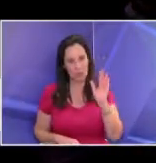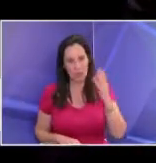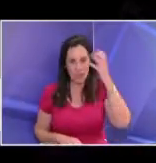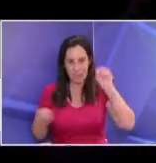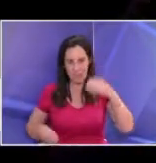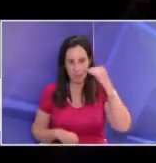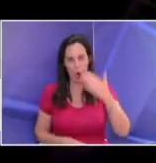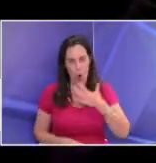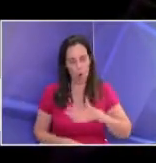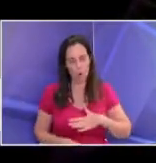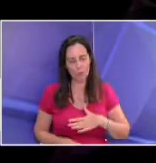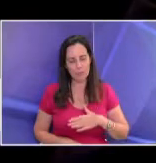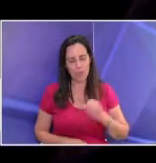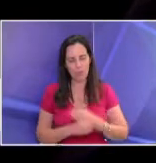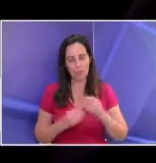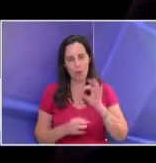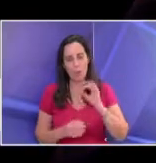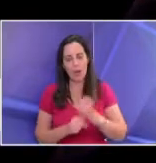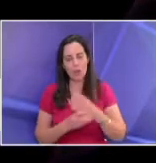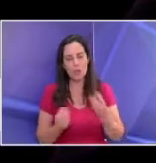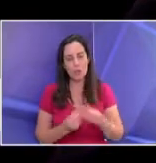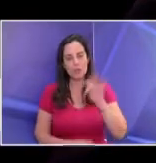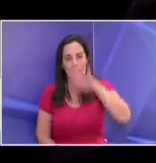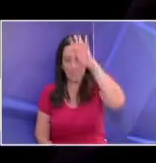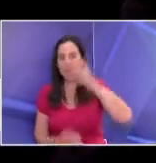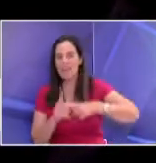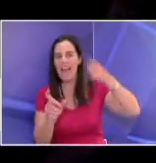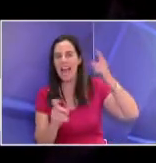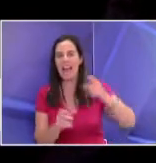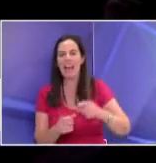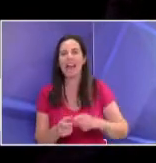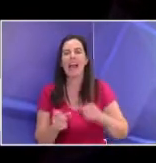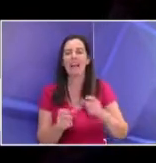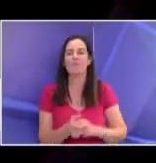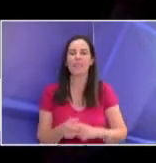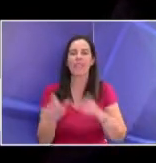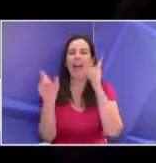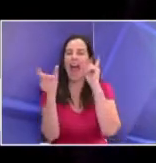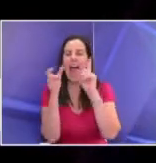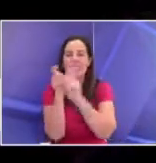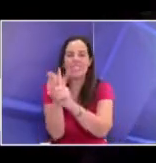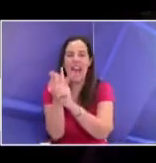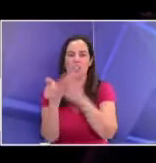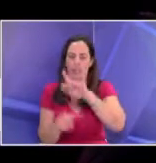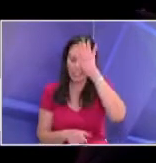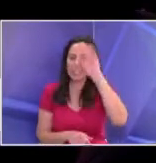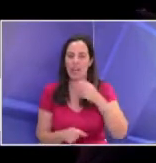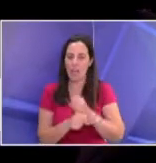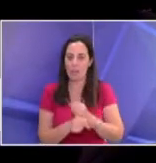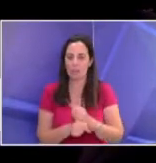שטראמפ רוצה לעשות משהו לאיראן. ובשביל הסנקציות הללו דיברתי על ארכיטקטורה גיאופוליטית. ולכן אני